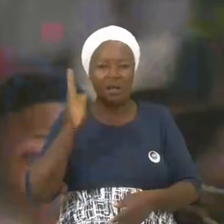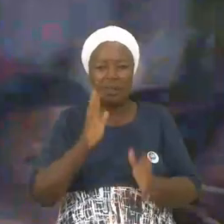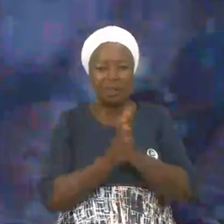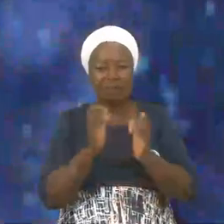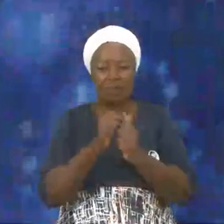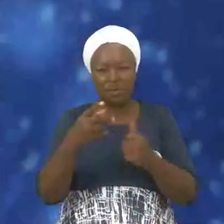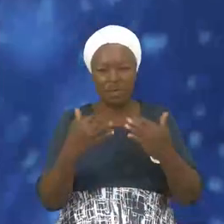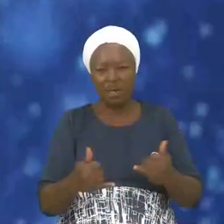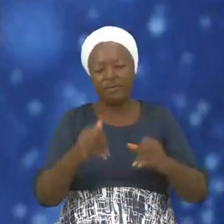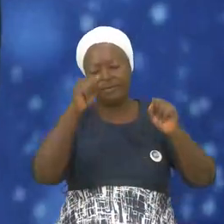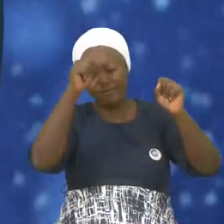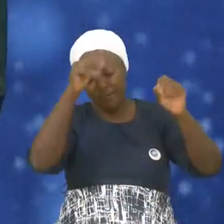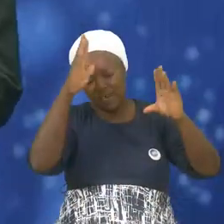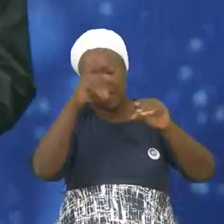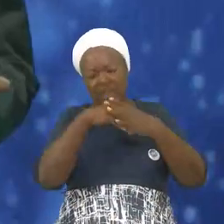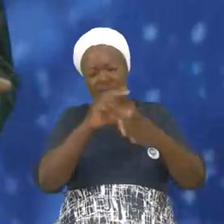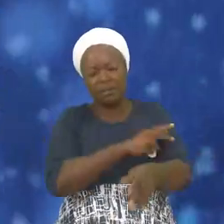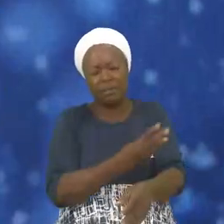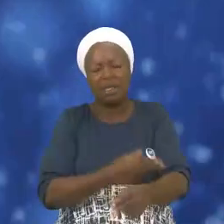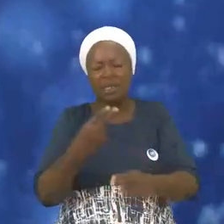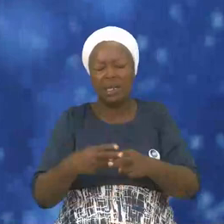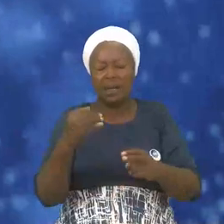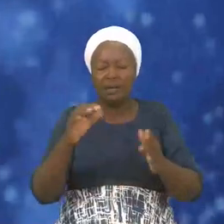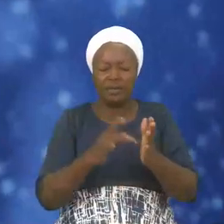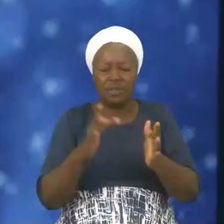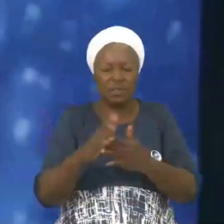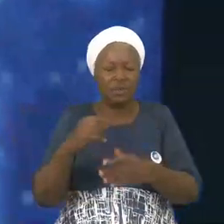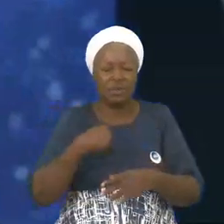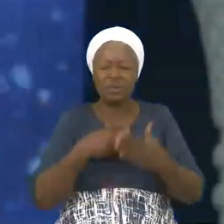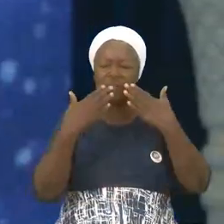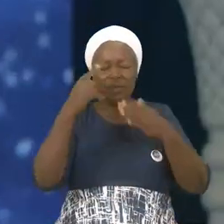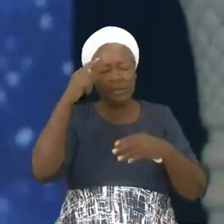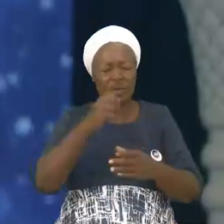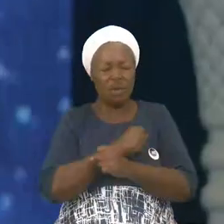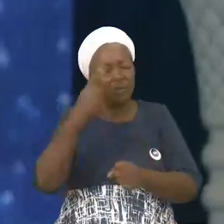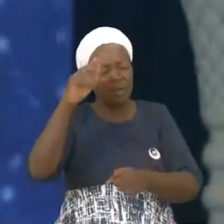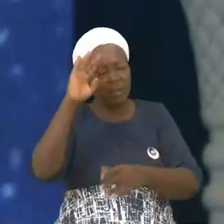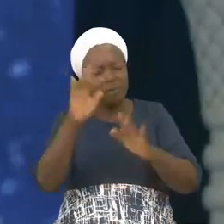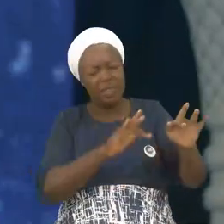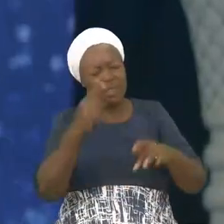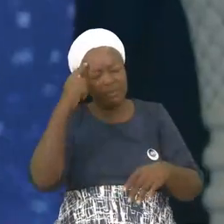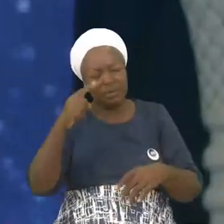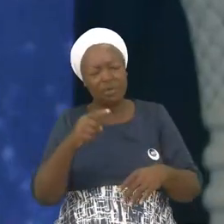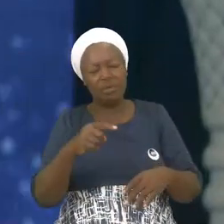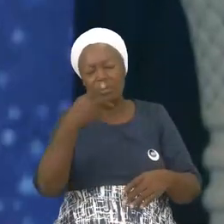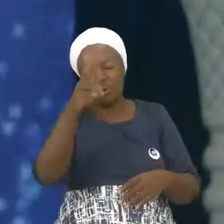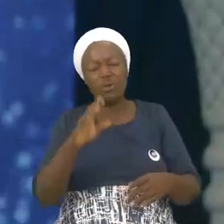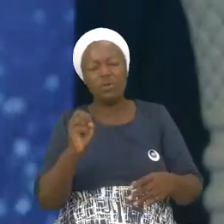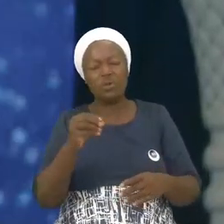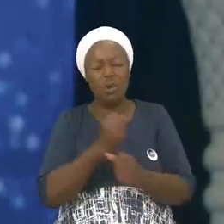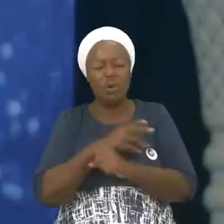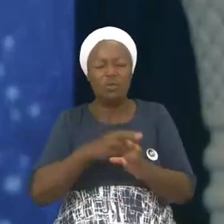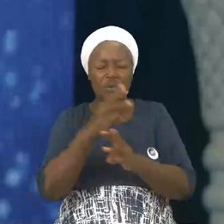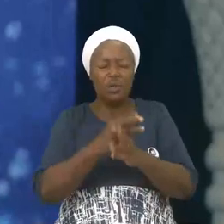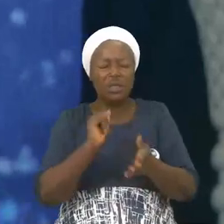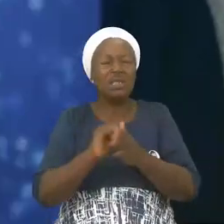à Christ seul. Toujours debout, je vais prier avec vous maintenant. Père, au nom puissant de Jésus. Nous te remercions pour ton